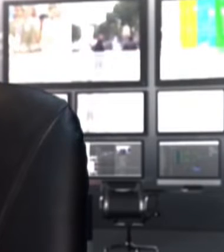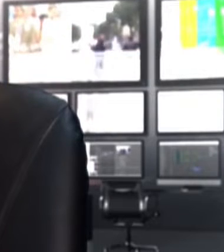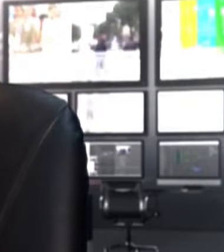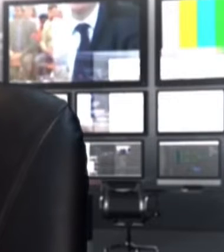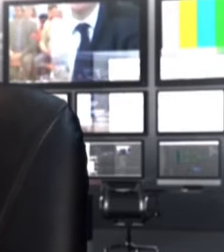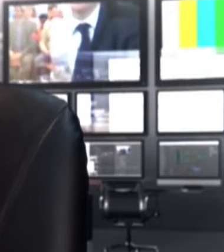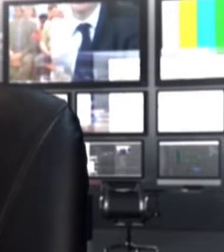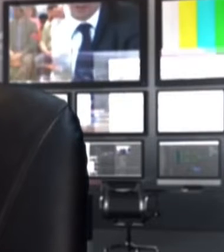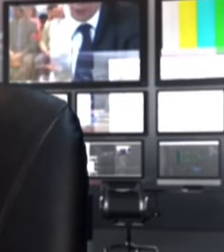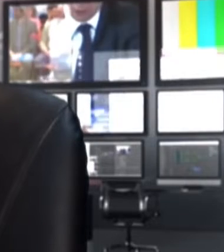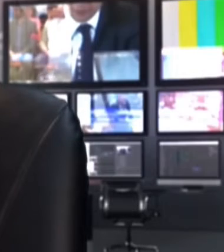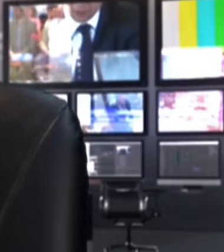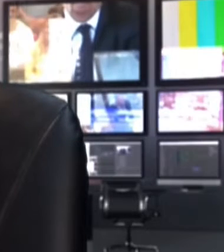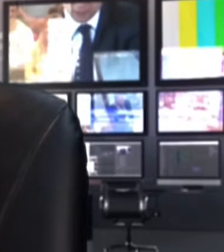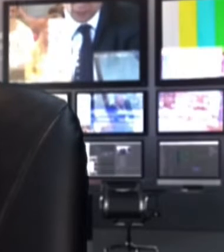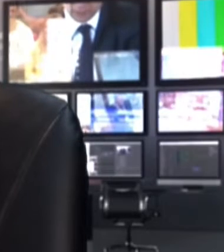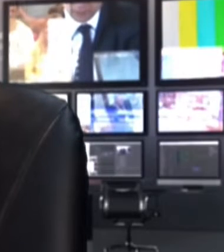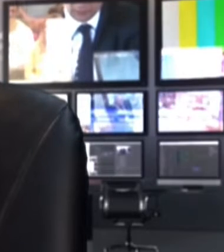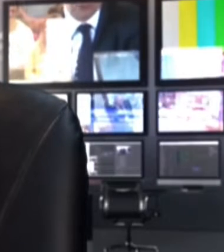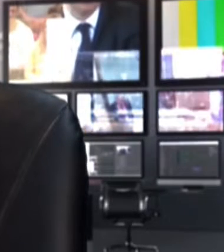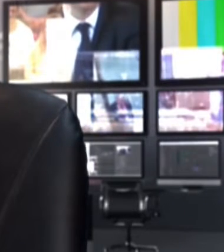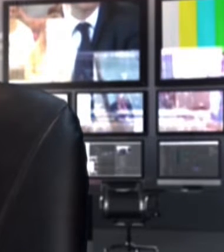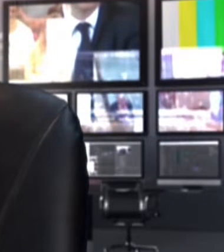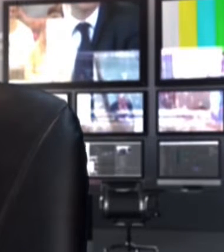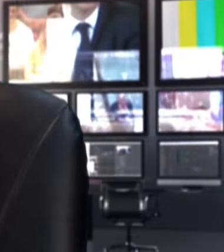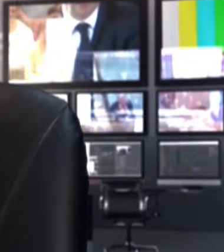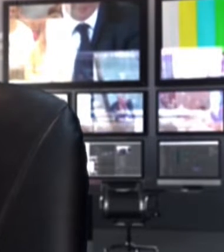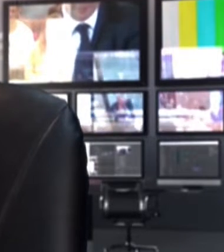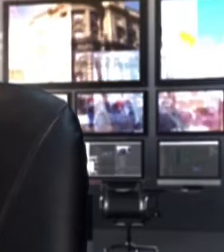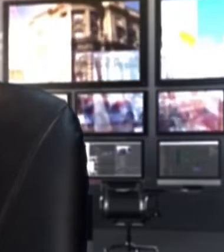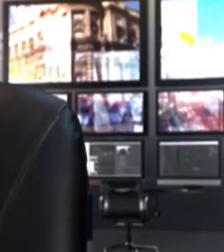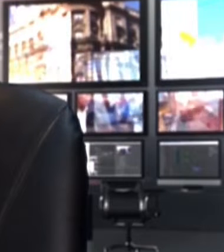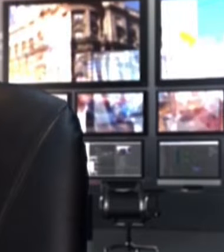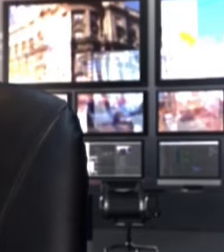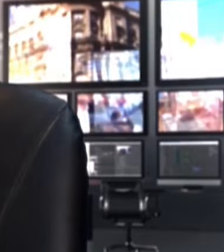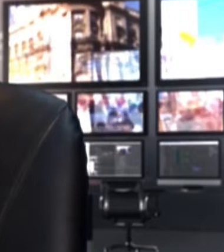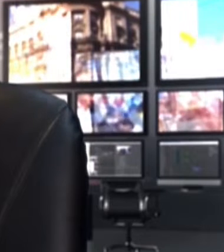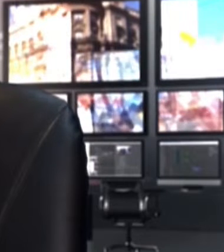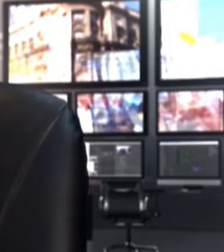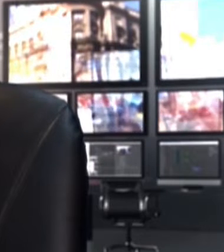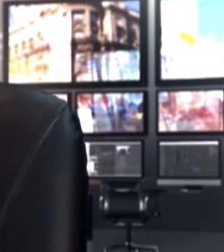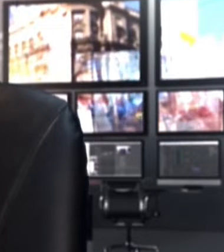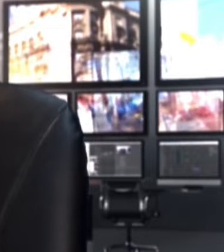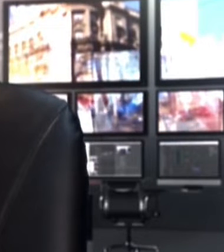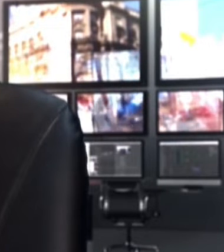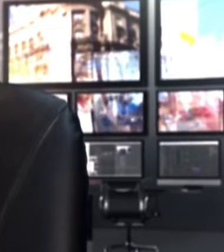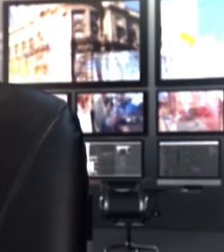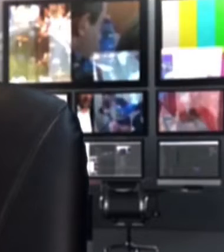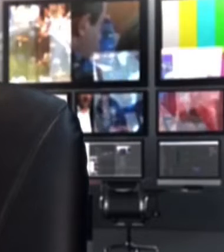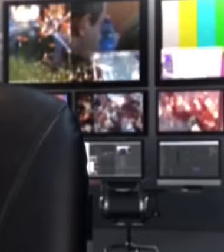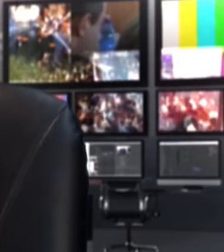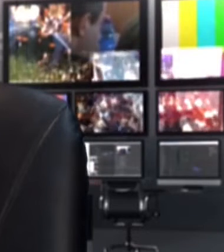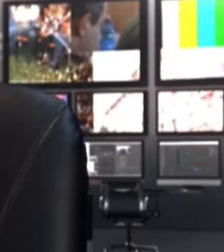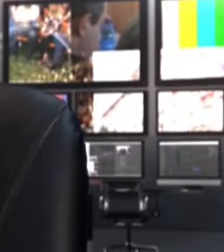Covid-19 vion të përhapet me shpejtësi në vend. Gjatë 24 orëve të fundit janë kryer 362 testime për të dyshuar të prekur